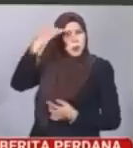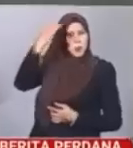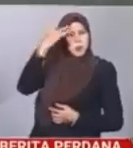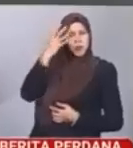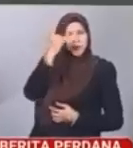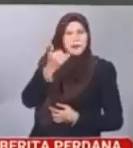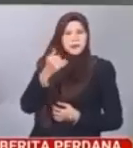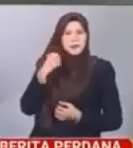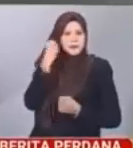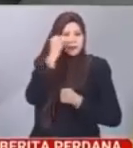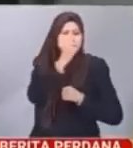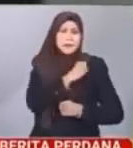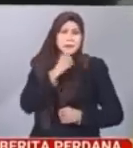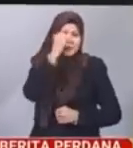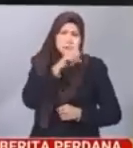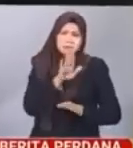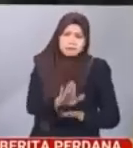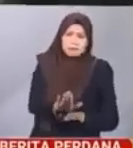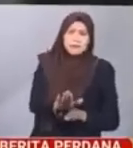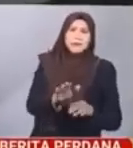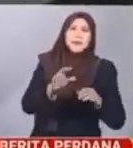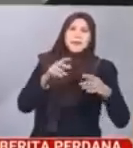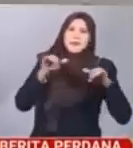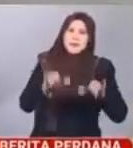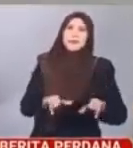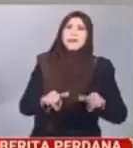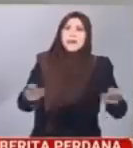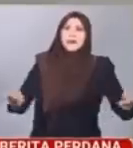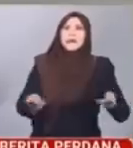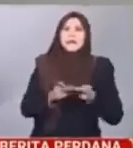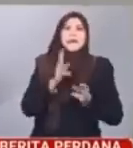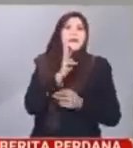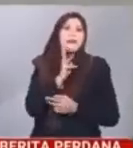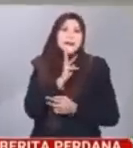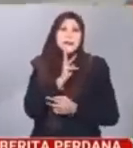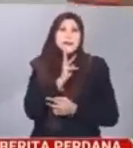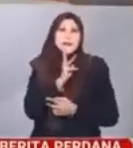sikap haiwan yang biasanya tinggal di kawasan berair itu.